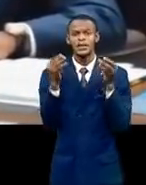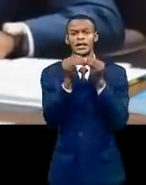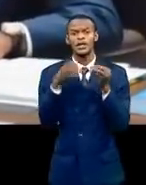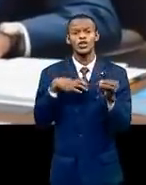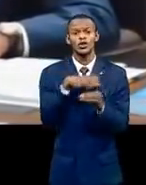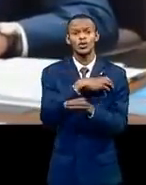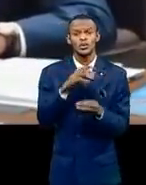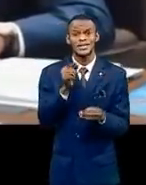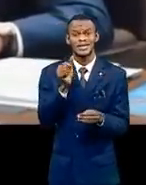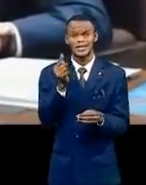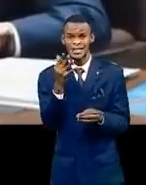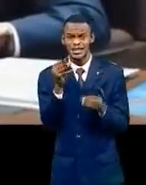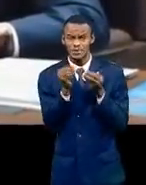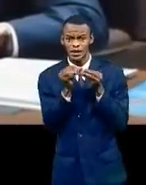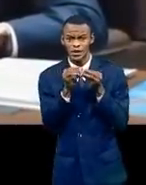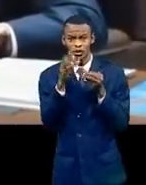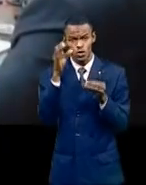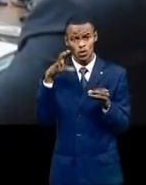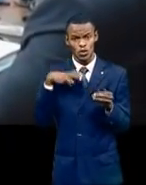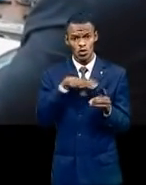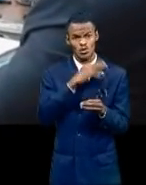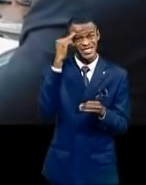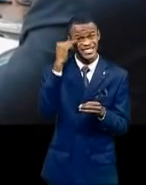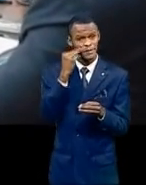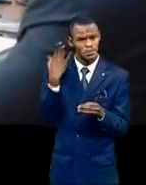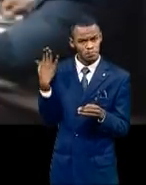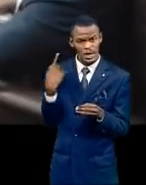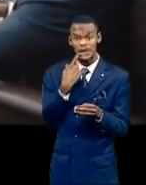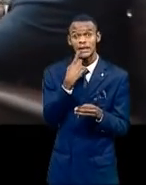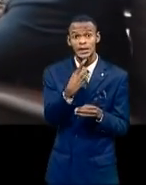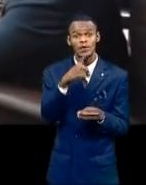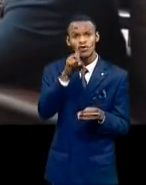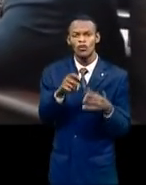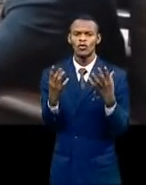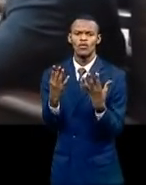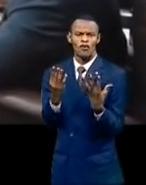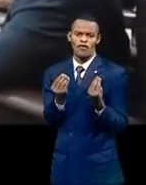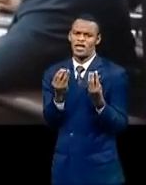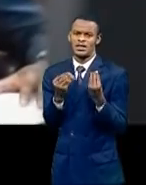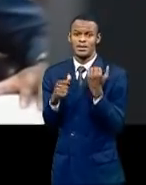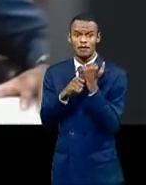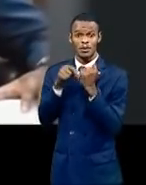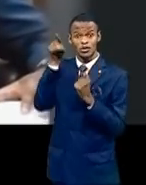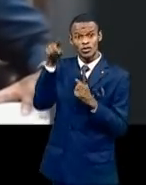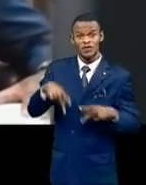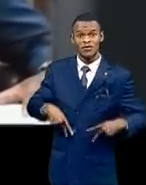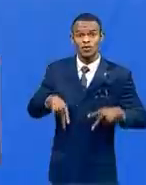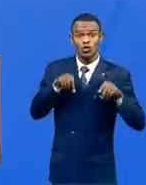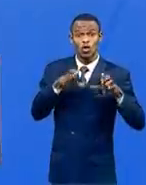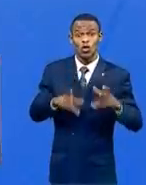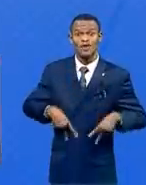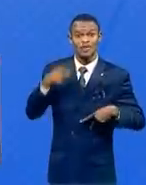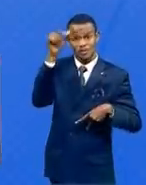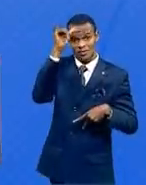de la 15e réunion du Conseil de ministres qui a porté sur la nécessité de faciliter les retours de nos compatriotes bloqués en Inde